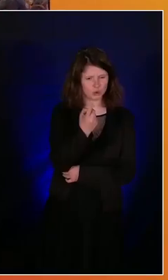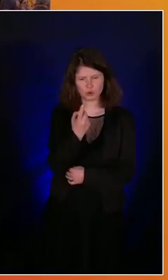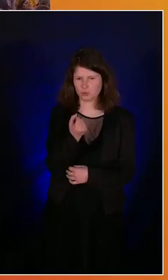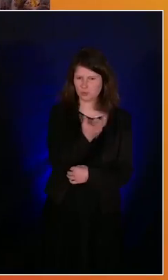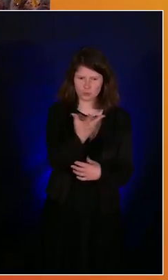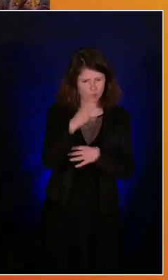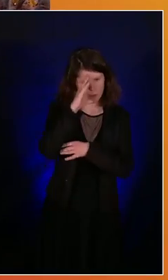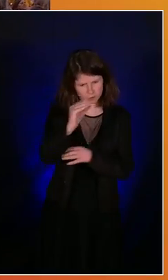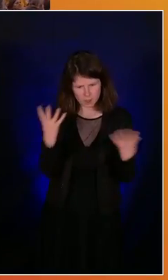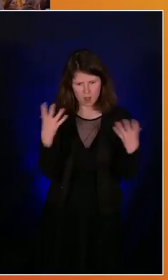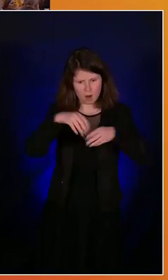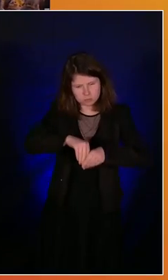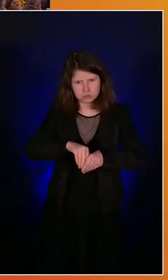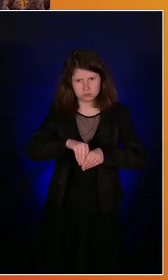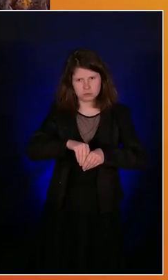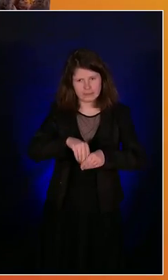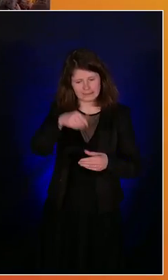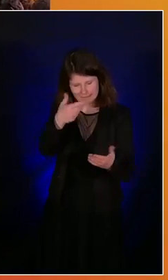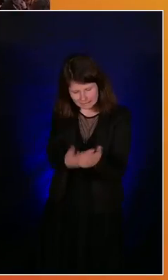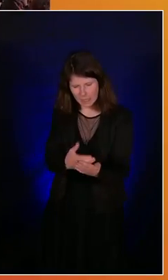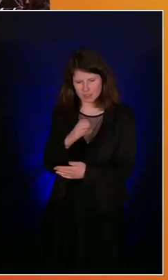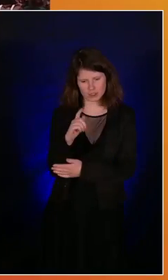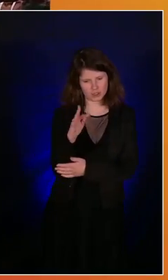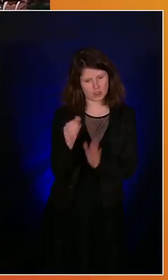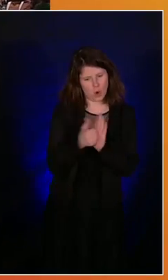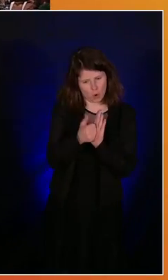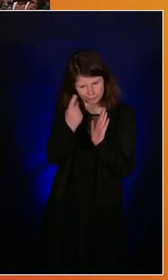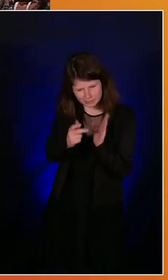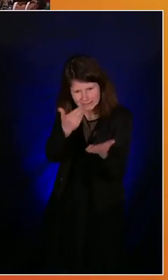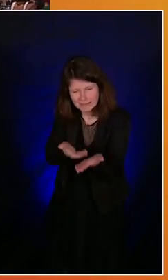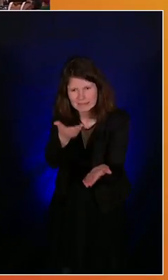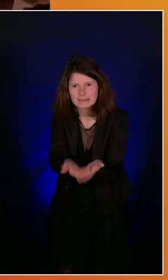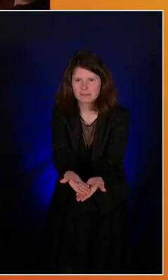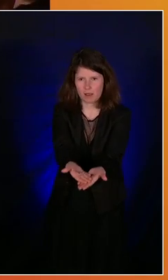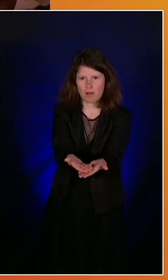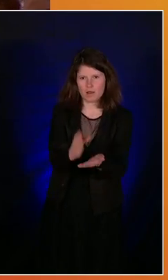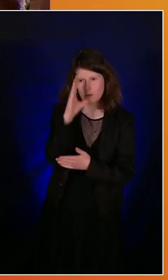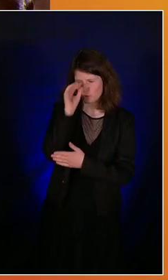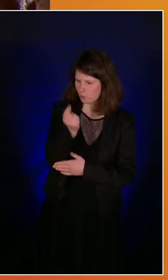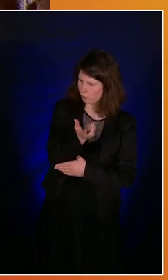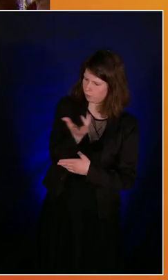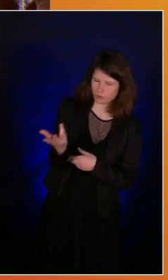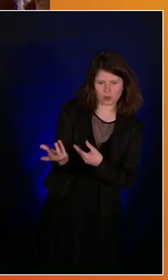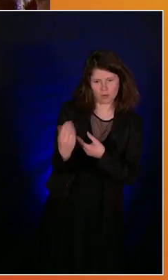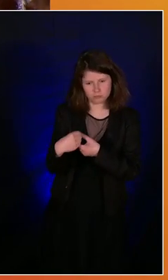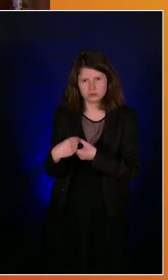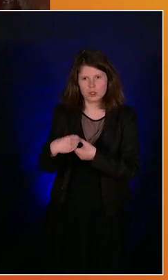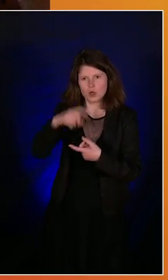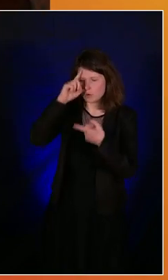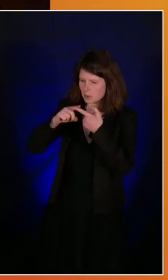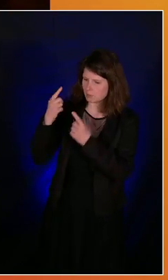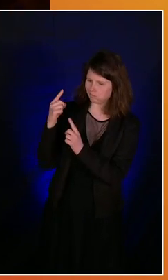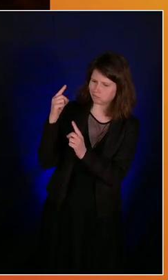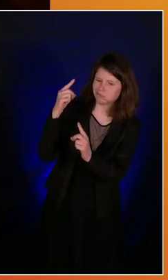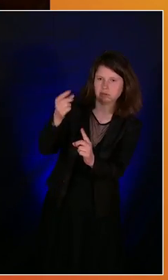bien là le rôle de la CGT de la Confédération d'interprofessionnaliser les luttes pour que chaque travailleur peu importe la